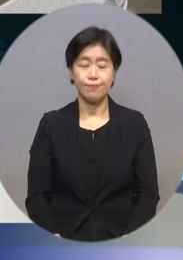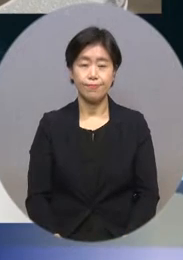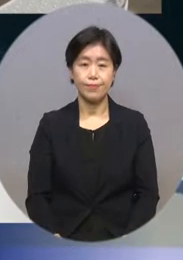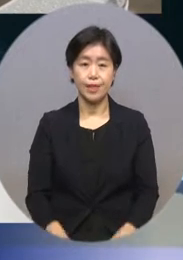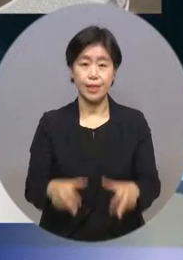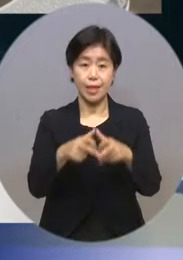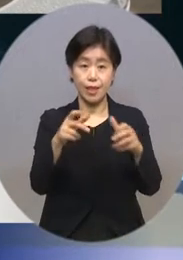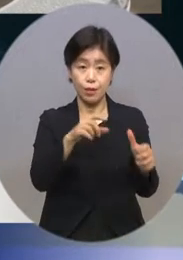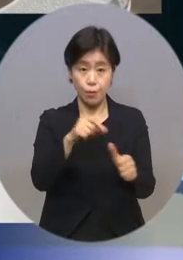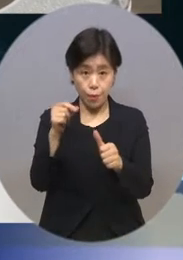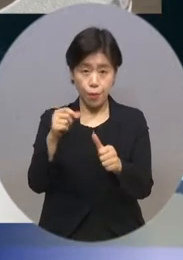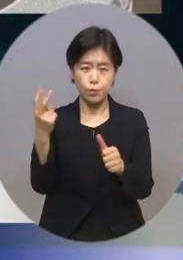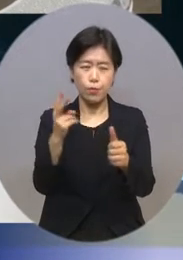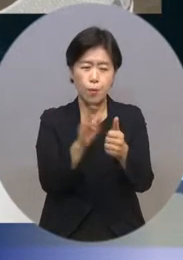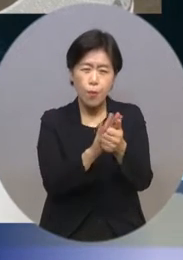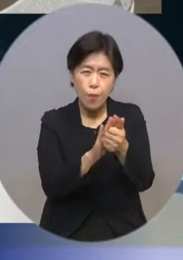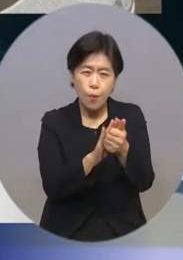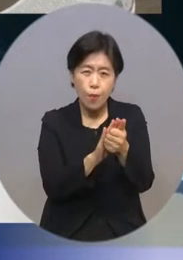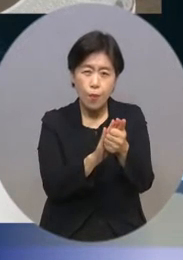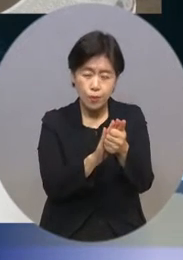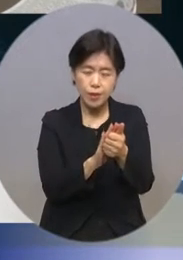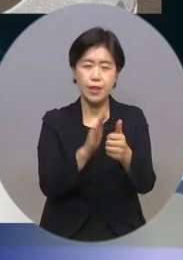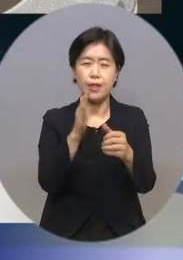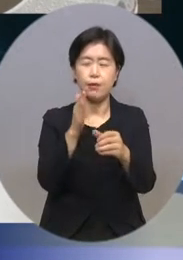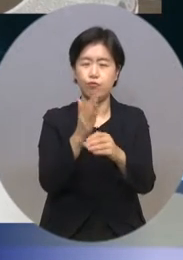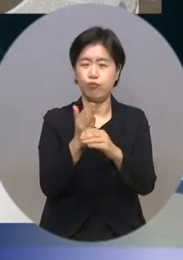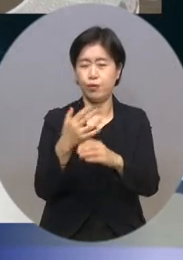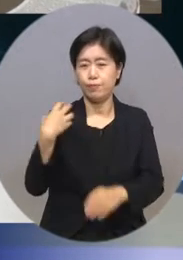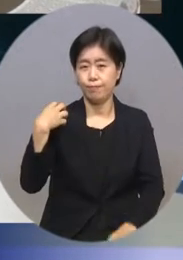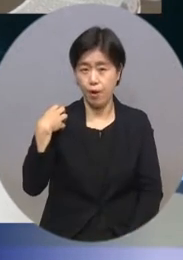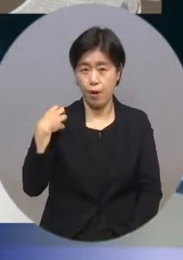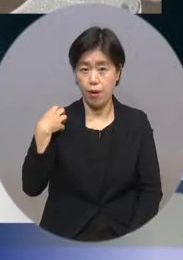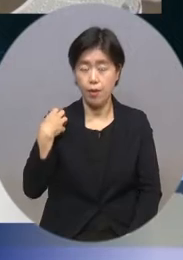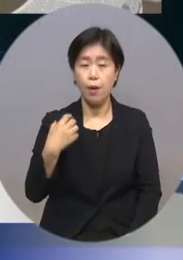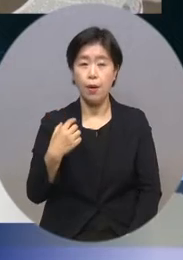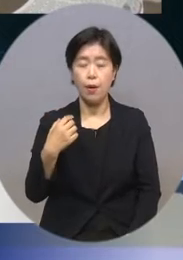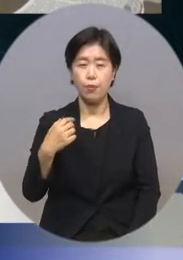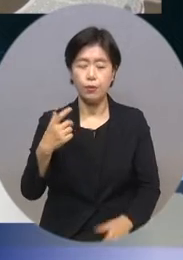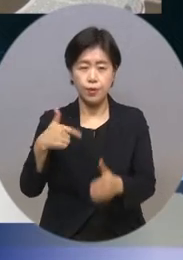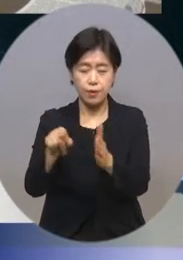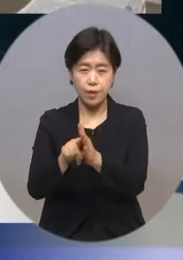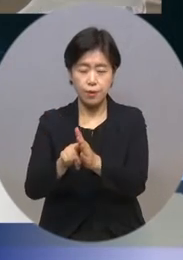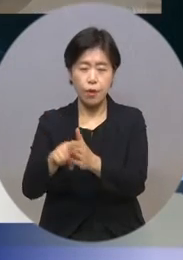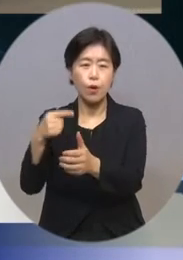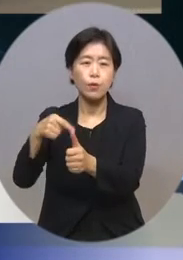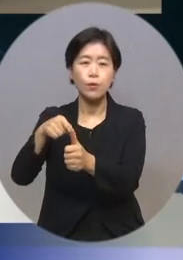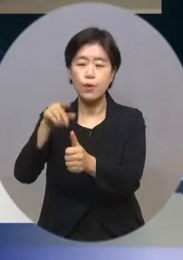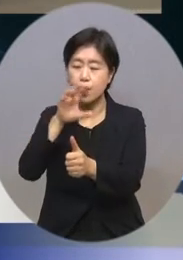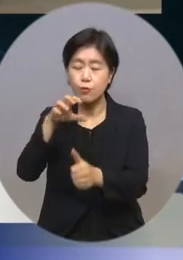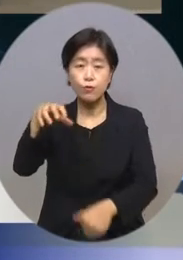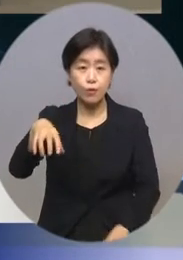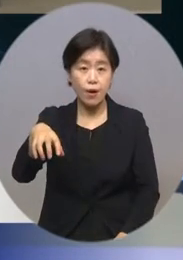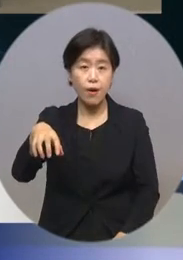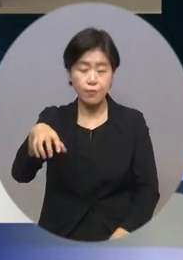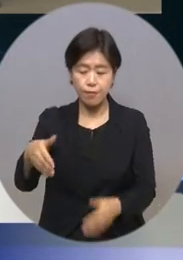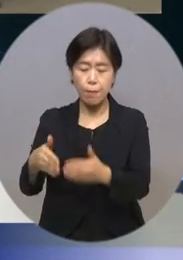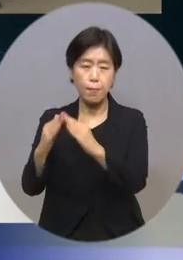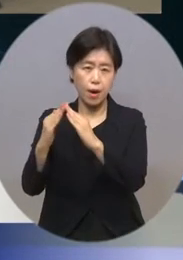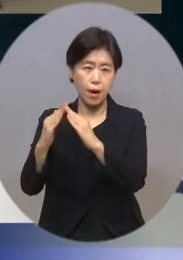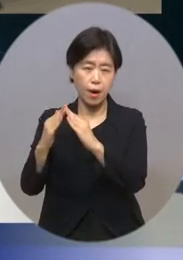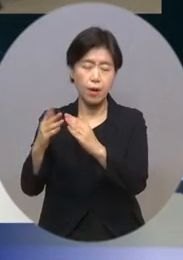장애인 고용과 복지 서비스 허브 역할을 할 교육 연수원 건립 사업의 원활한 추진을 위한 업무 협약 이 책을